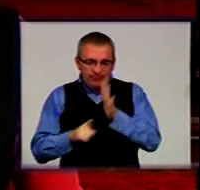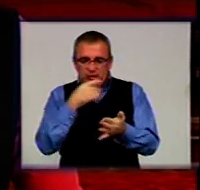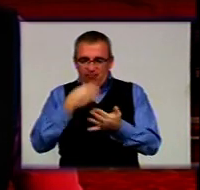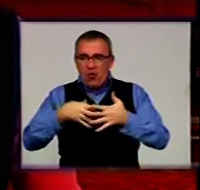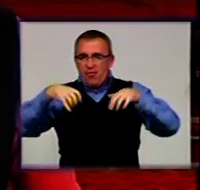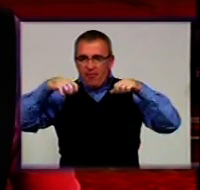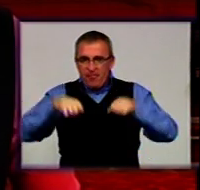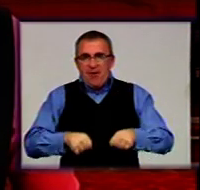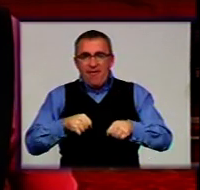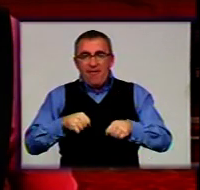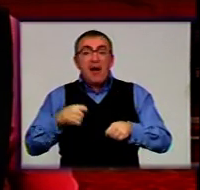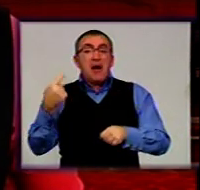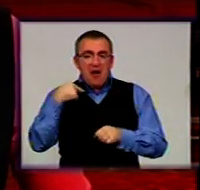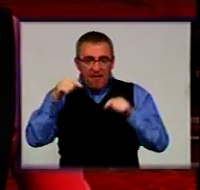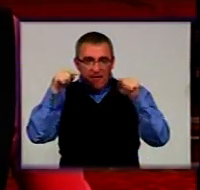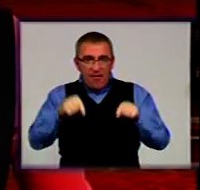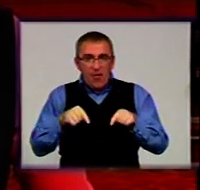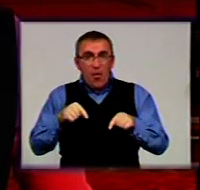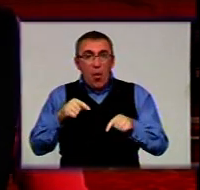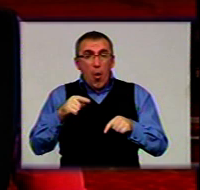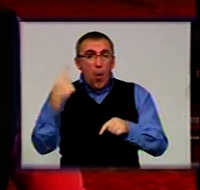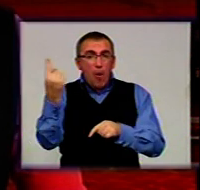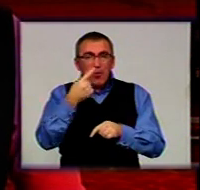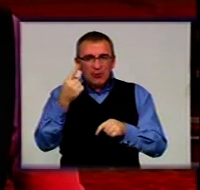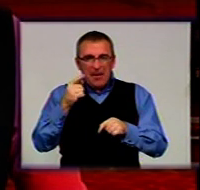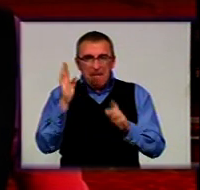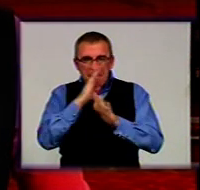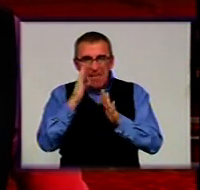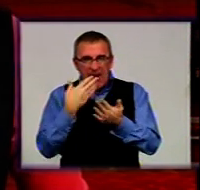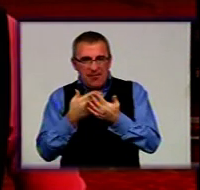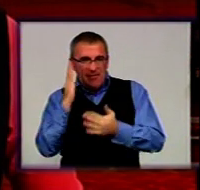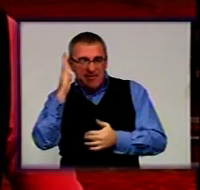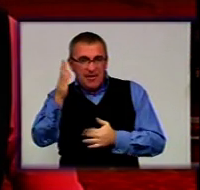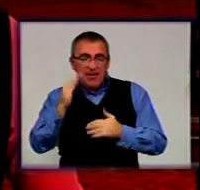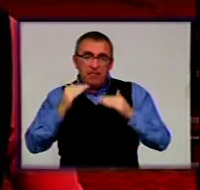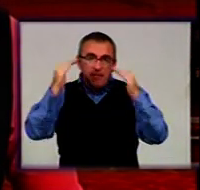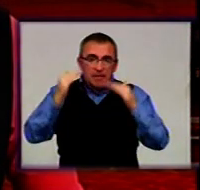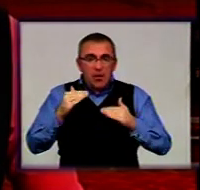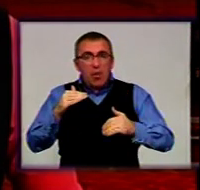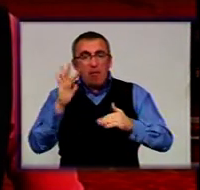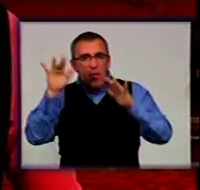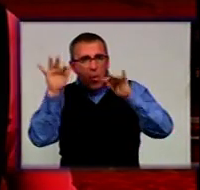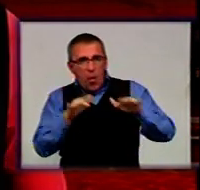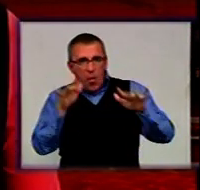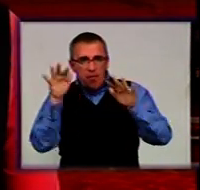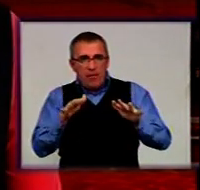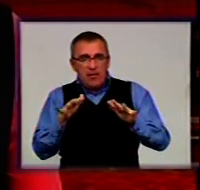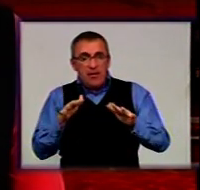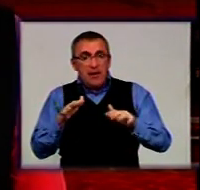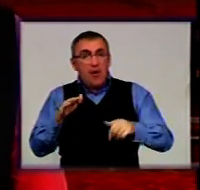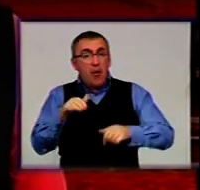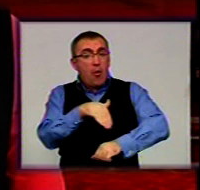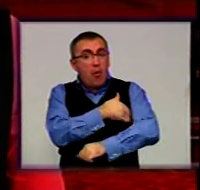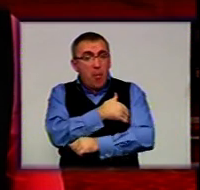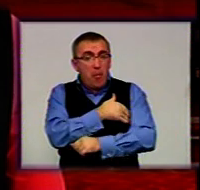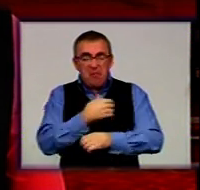За метіль не обійшла і Кіровоградщину. Обласні метеорологи очікують на зниження температури та збільшення кількості опадів. Міські ж комунальники